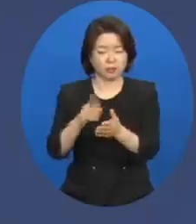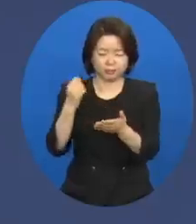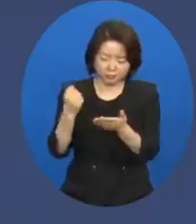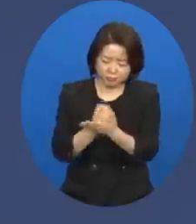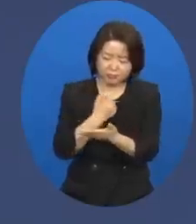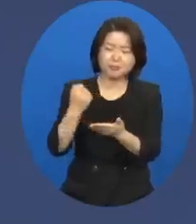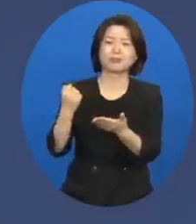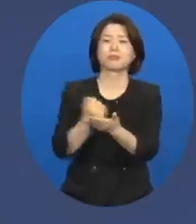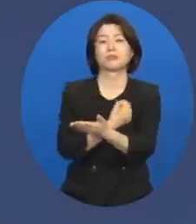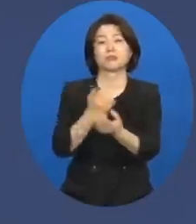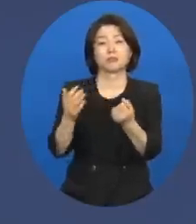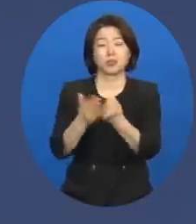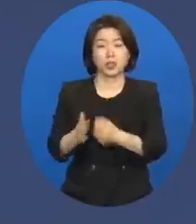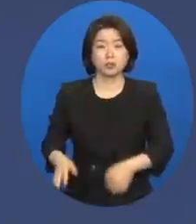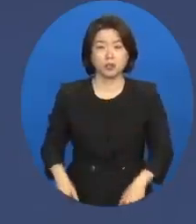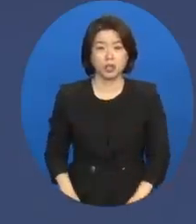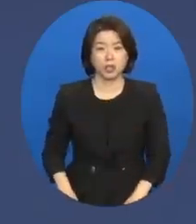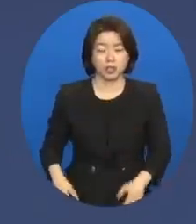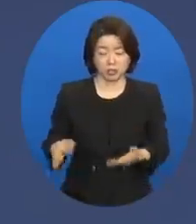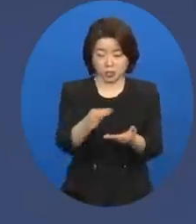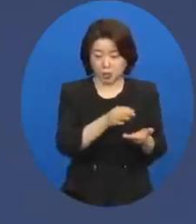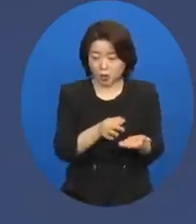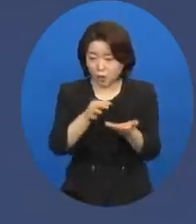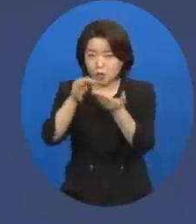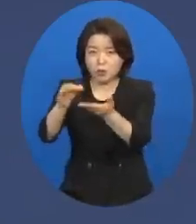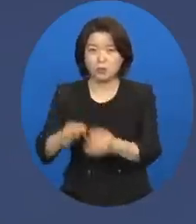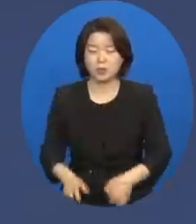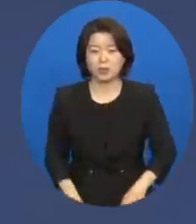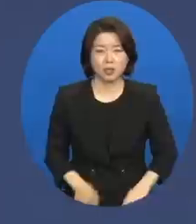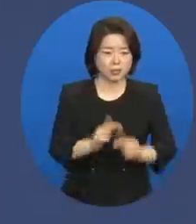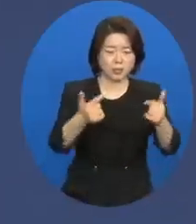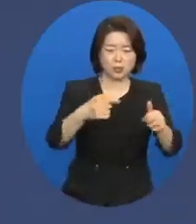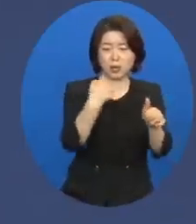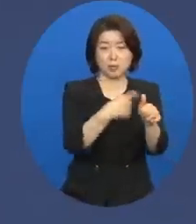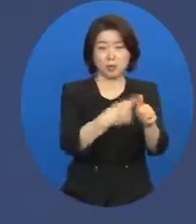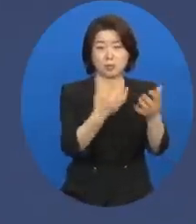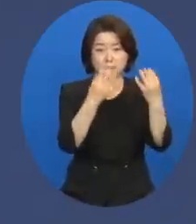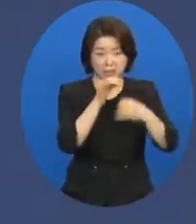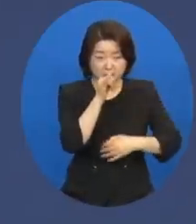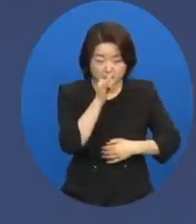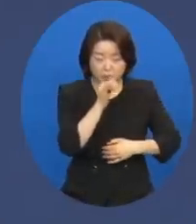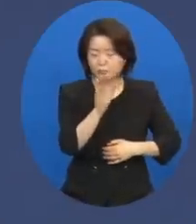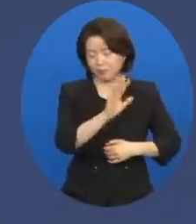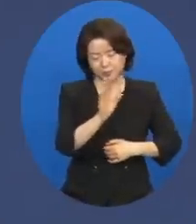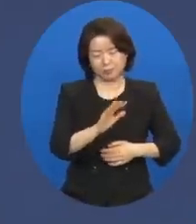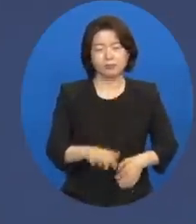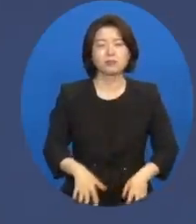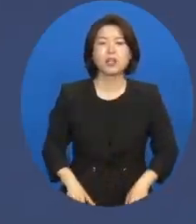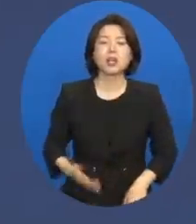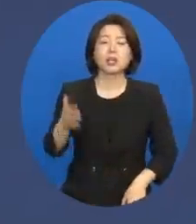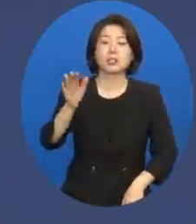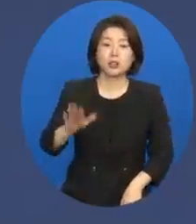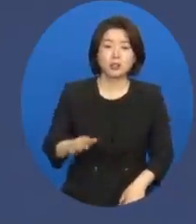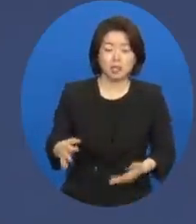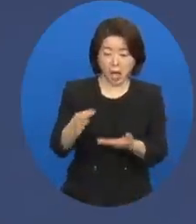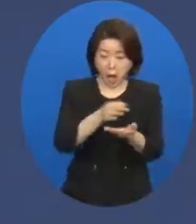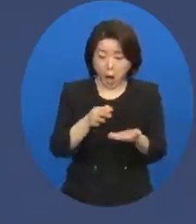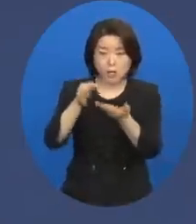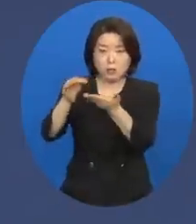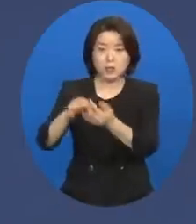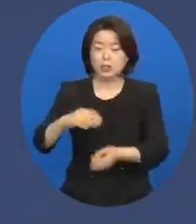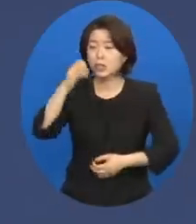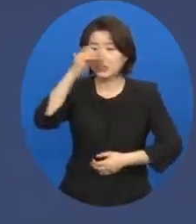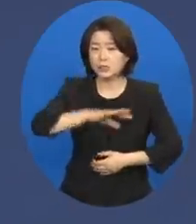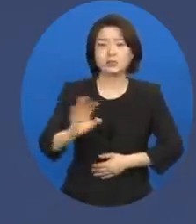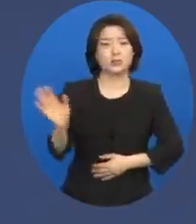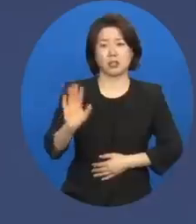안타까움에 그저 헌금을 해도요 뭐 이것저것 비판하는 분들 많이 얘기하지만 그러나 헌금을 해도 그냥 헌금